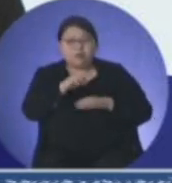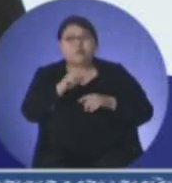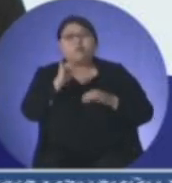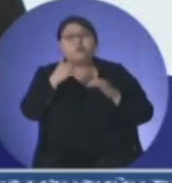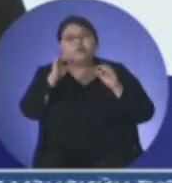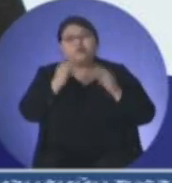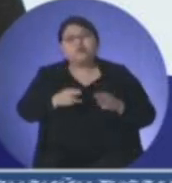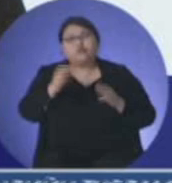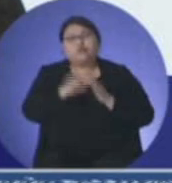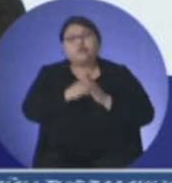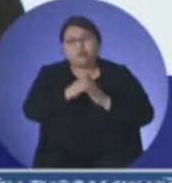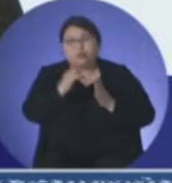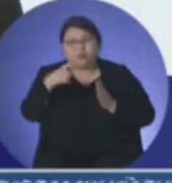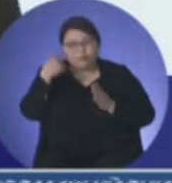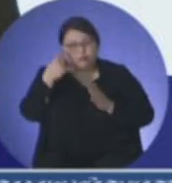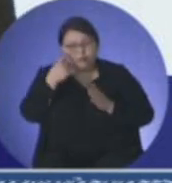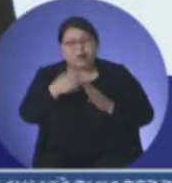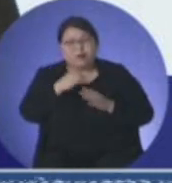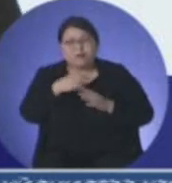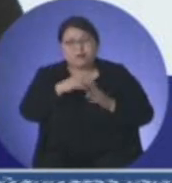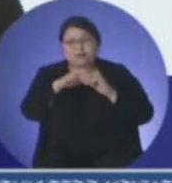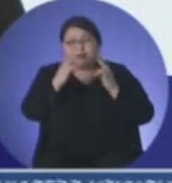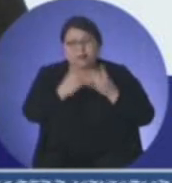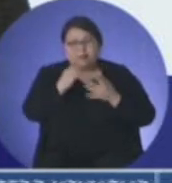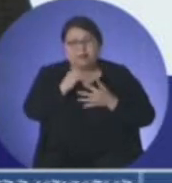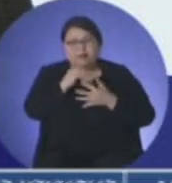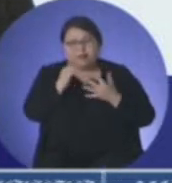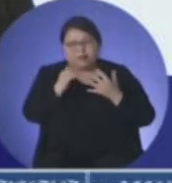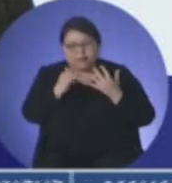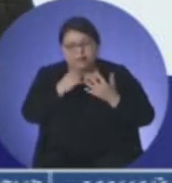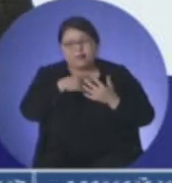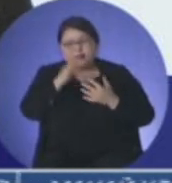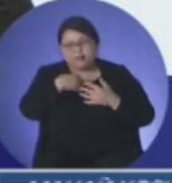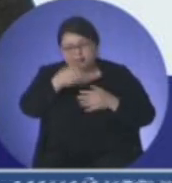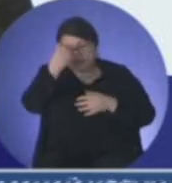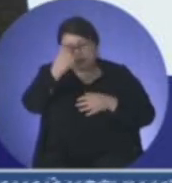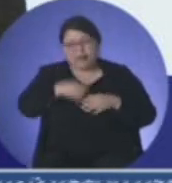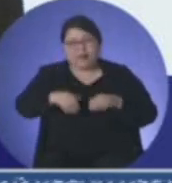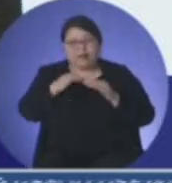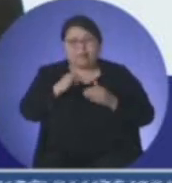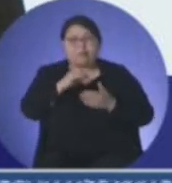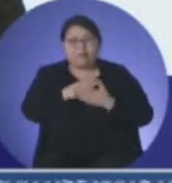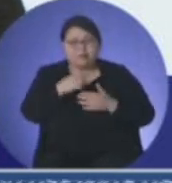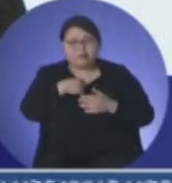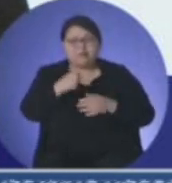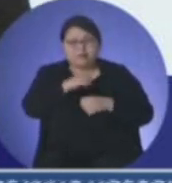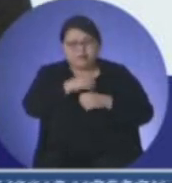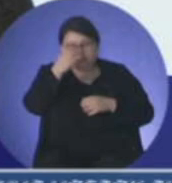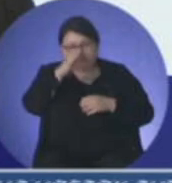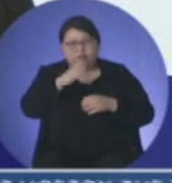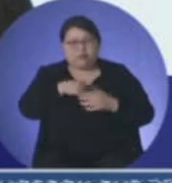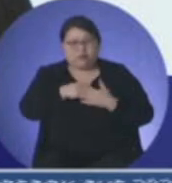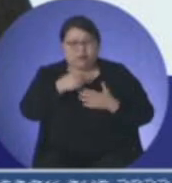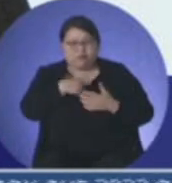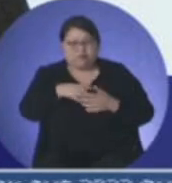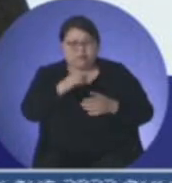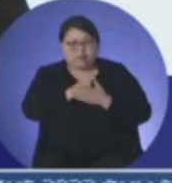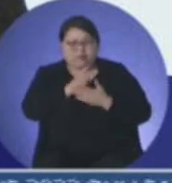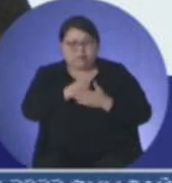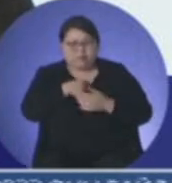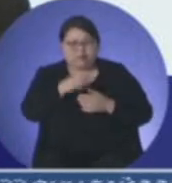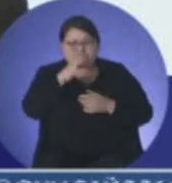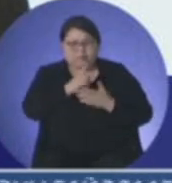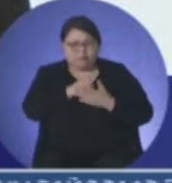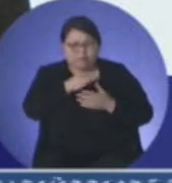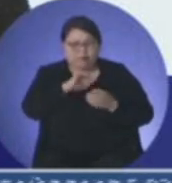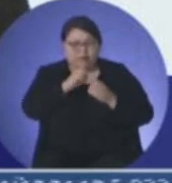ёстой талаар бол. Тэгээ энэ дам дамандаа бол засаглалын амлын бас нэг том шатаа. Гишүүд сонгогдохын тулд одоо хийх зүйл зүйлээ амлалтдаг. Тэгээ иргэд